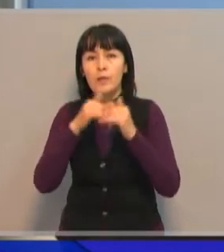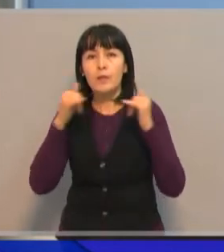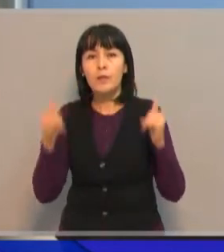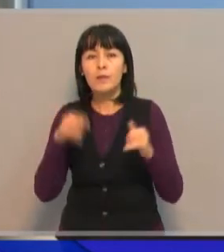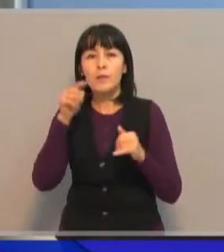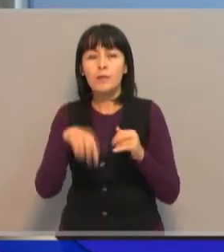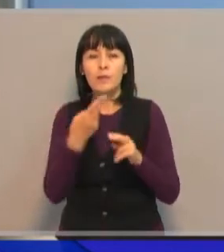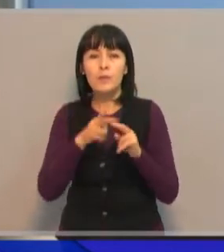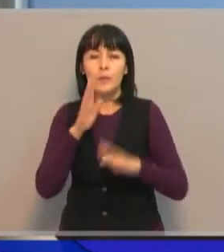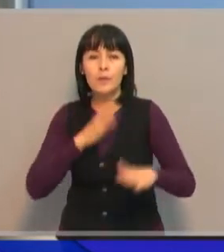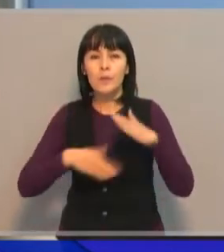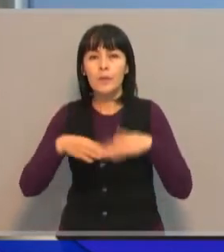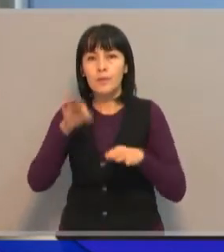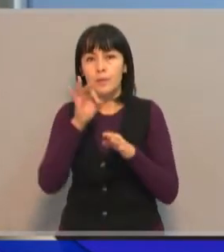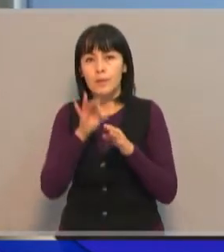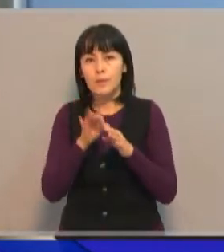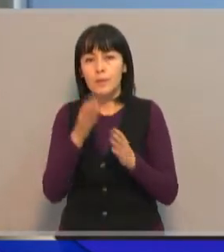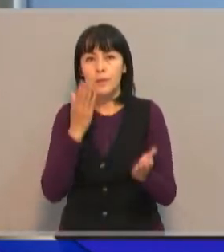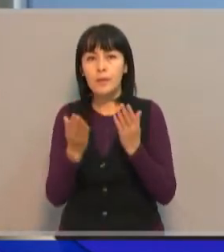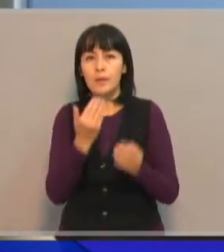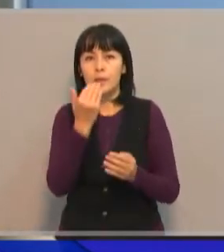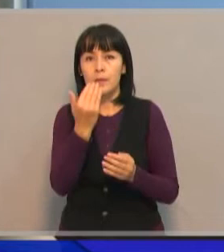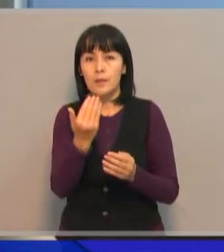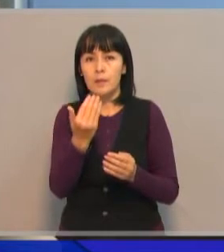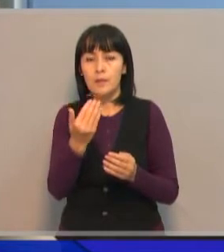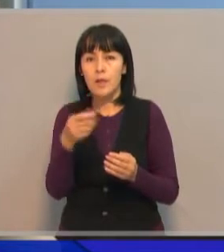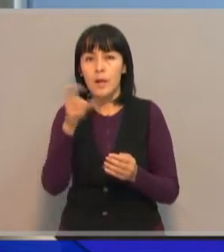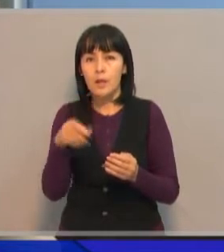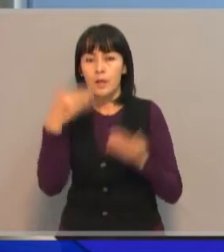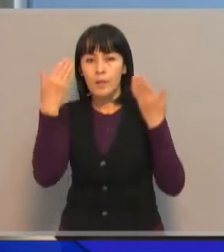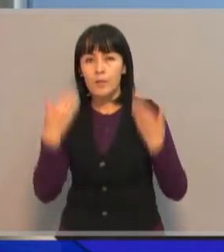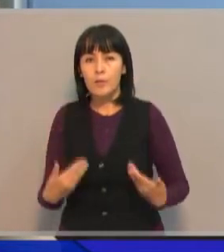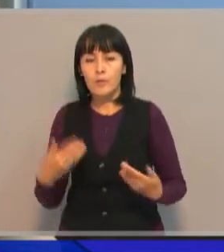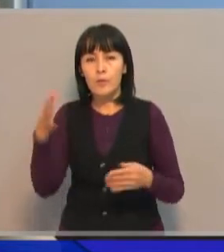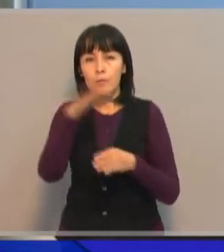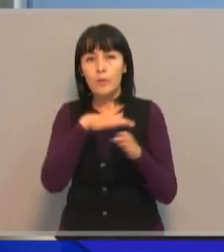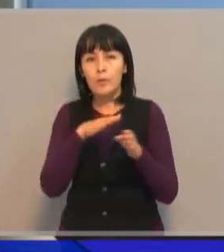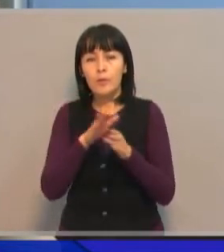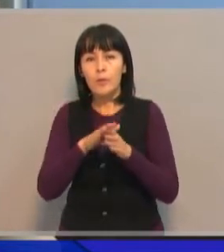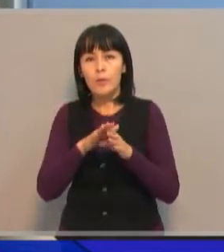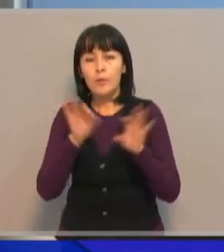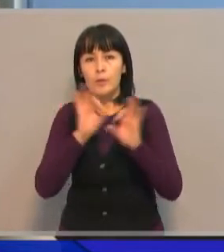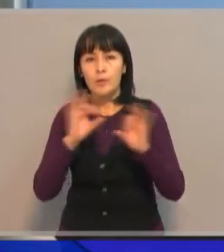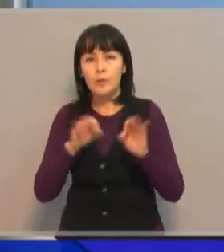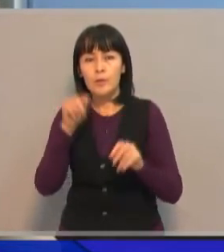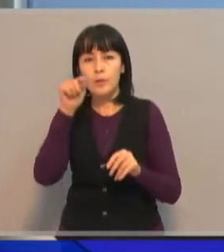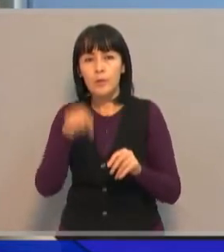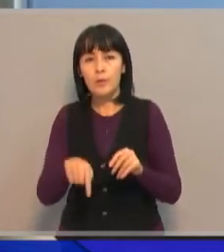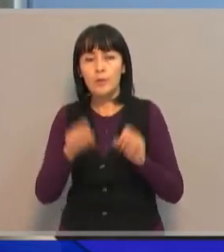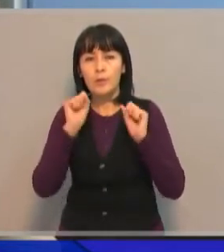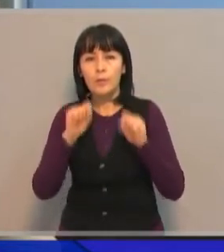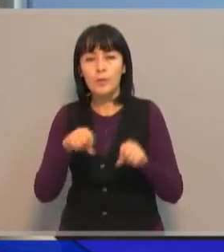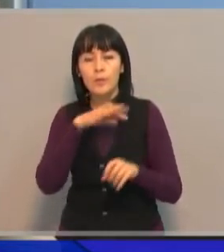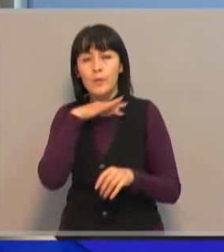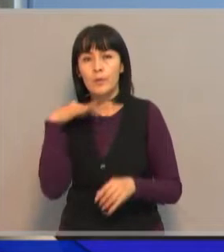және осыған өте қуаныштымын. Себебі егер тұлға өзінің ойын толығымен жеткізе алса, онда оның мүмкіндіктері